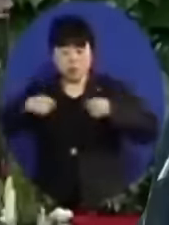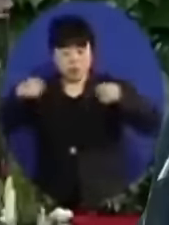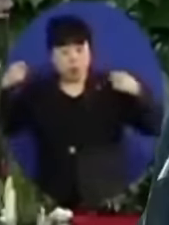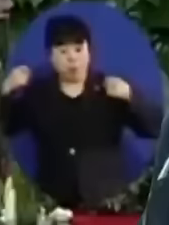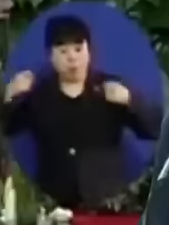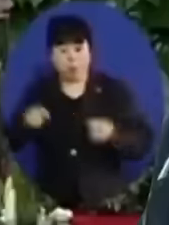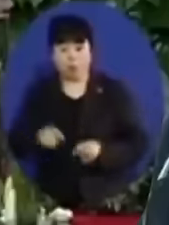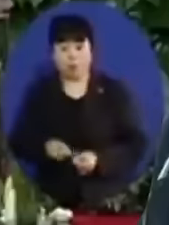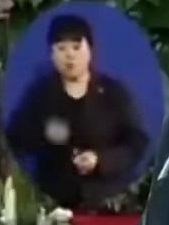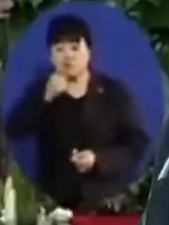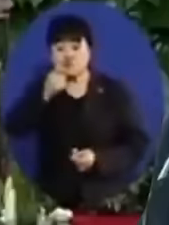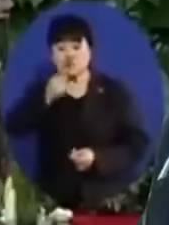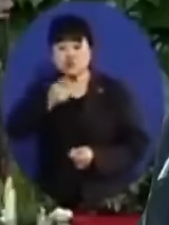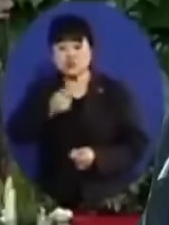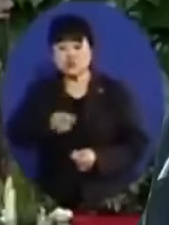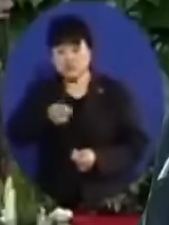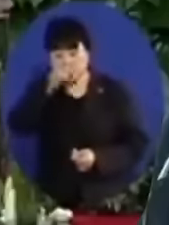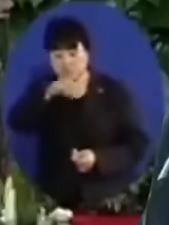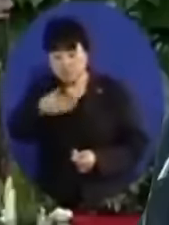호수 안으로 들어갔습니다.